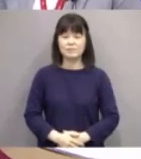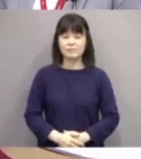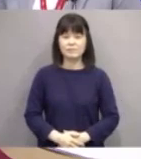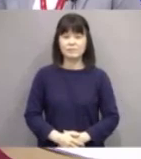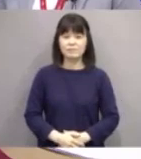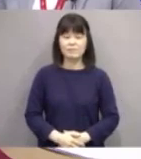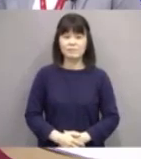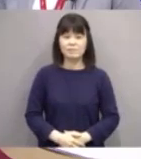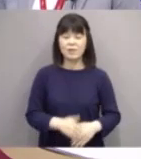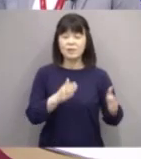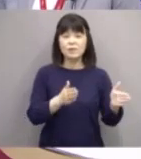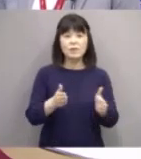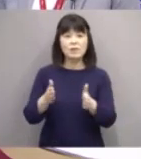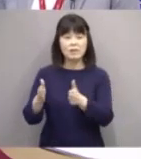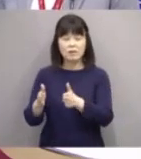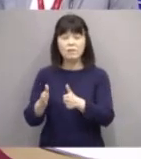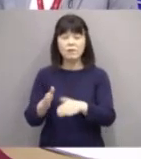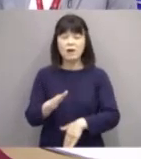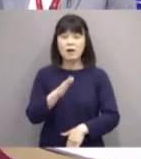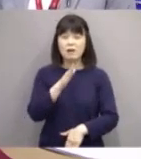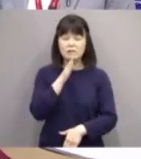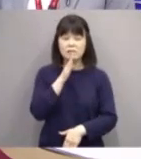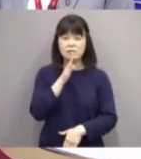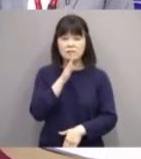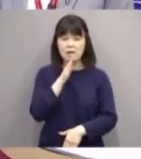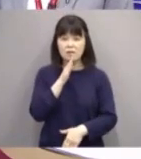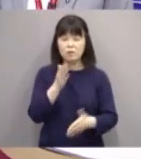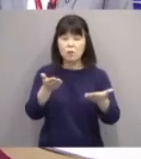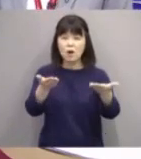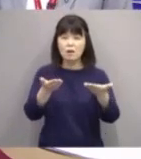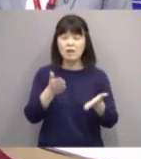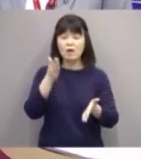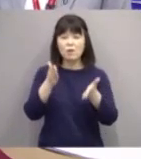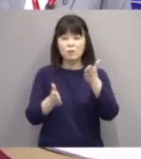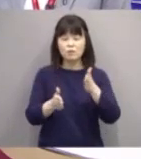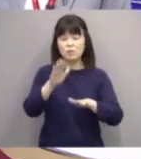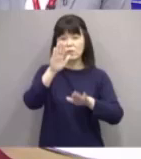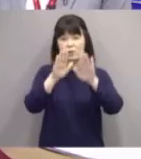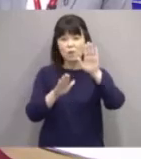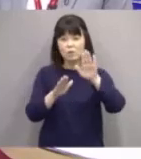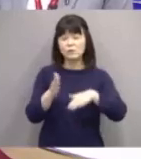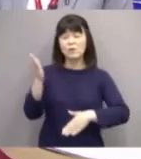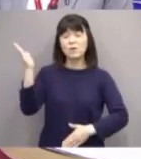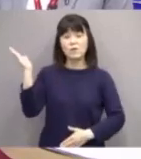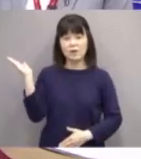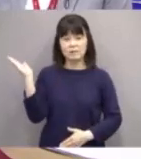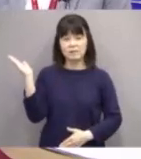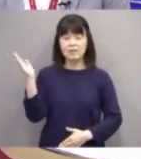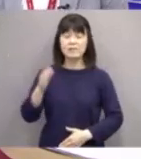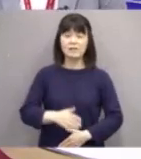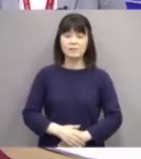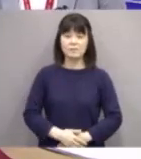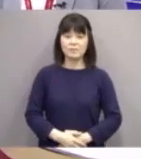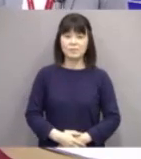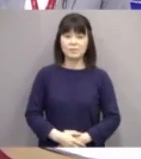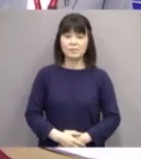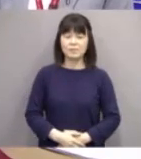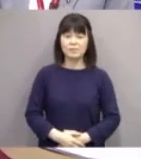さあそれでは実際の預かり保育の様子を取材しました。こちらをご覧ください。